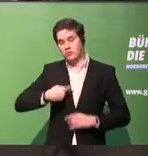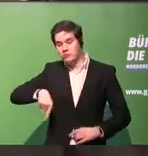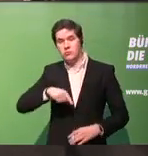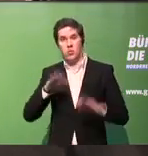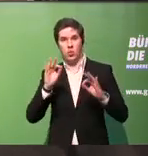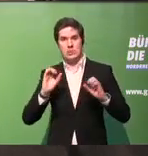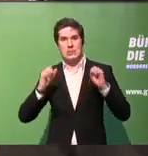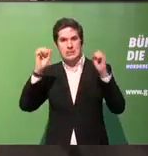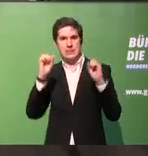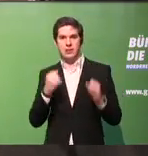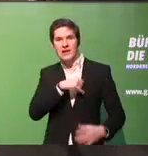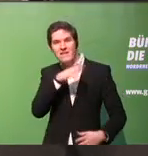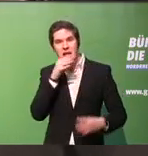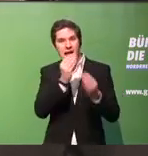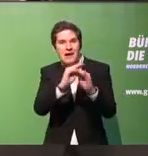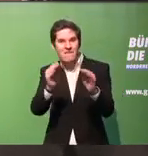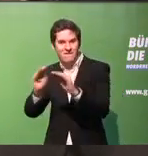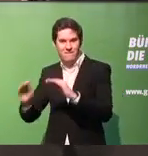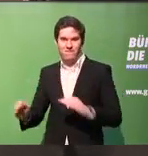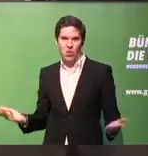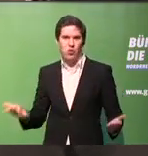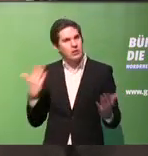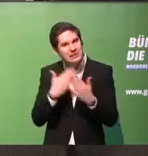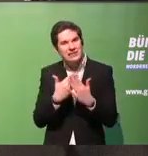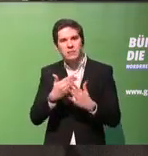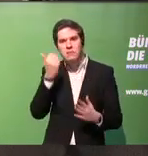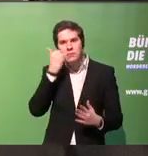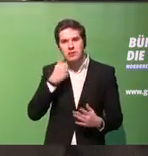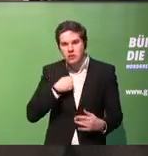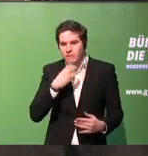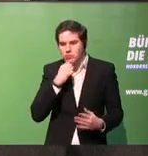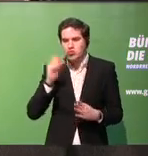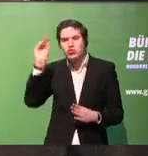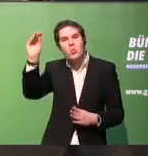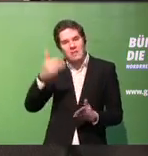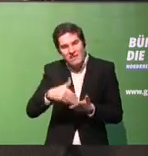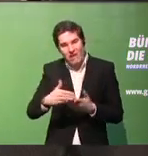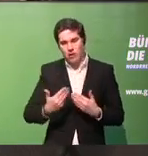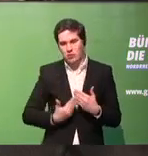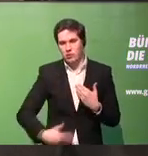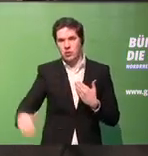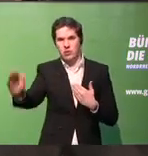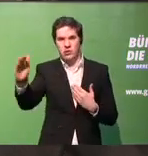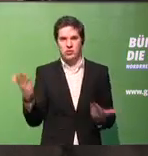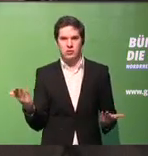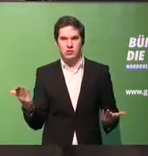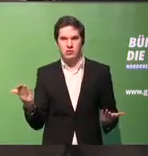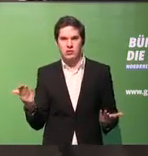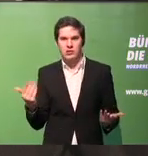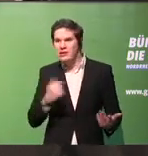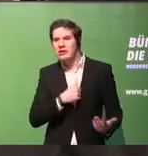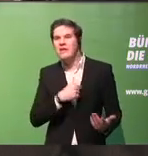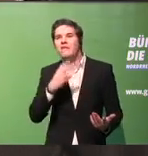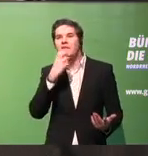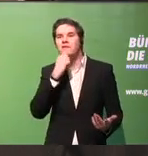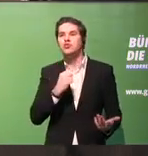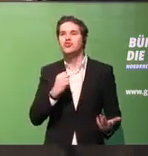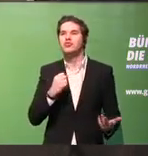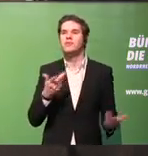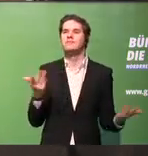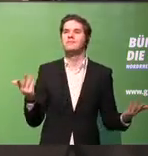an viel Information in der Öffentlichkeit. Und damit das weitergeführt werden kann und damit das auch nicht sozusagen, damit es eine eigenständige AIDS-Hilfe gibt, die nicht immer